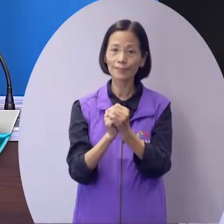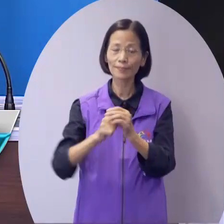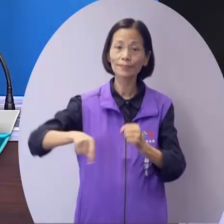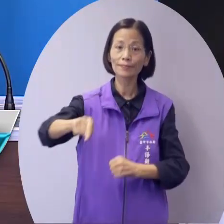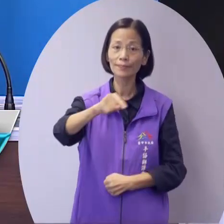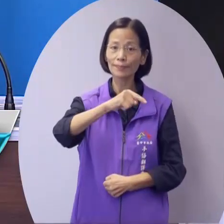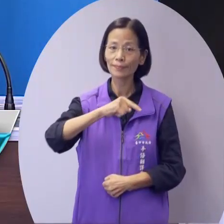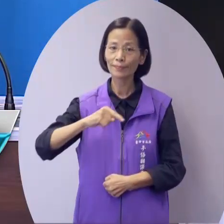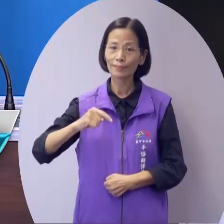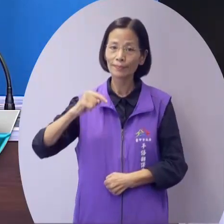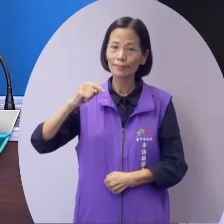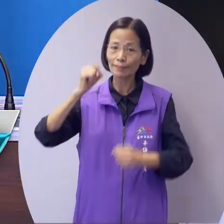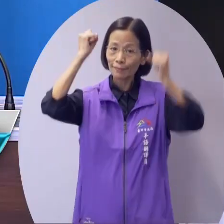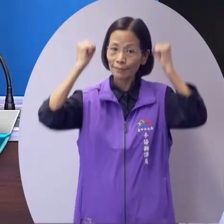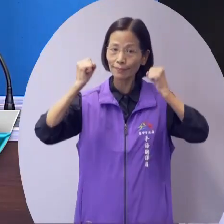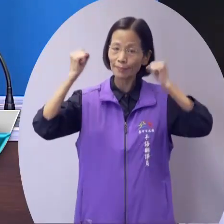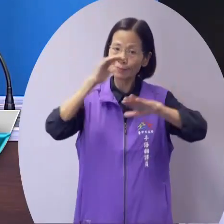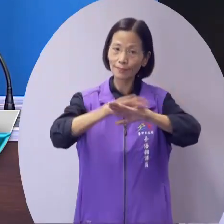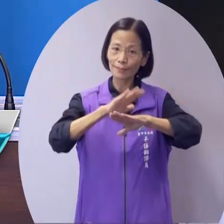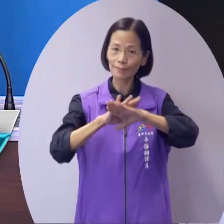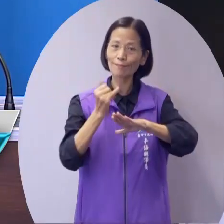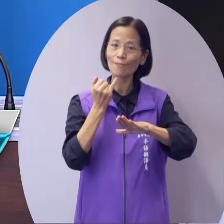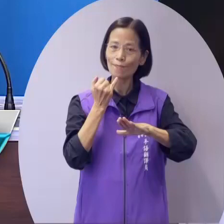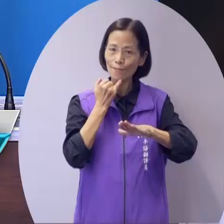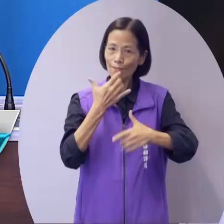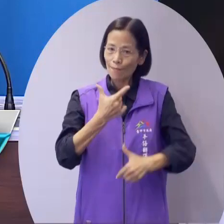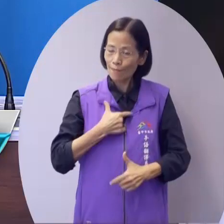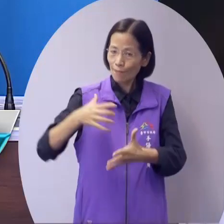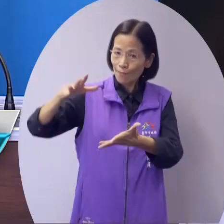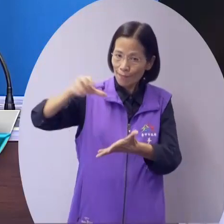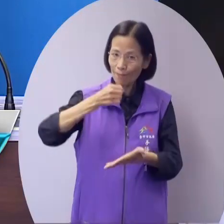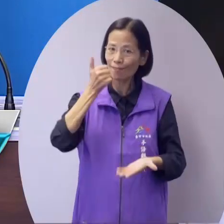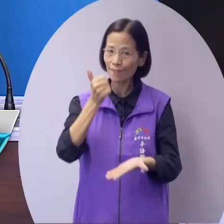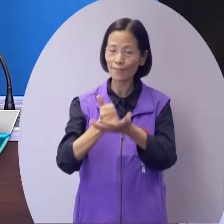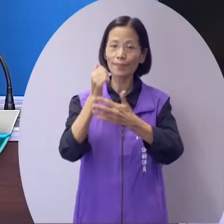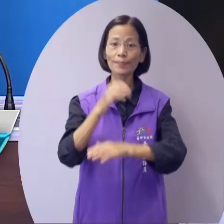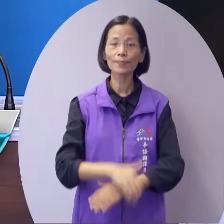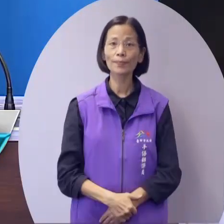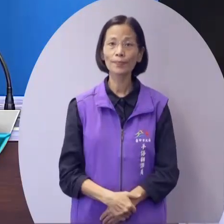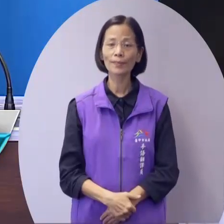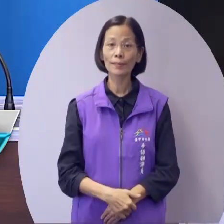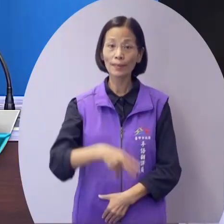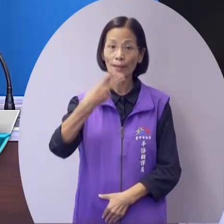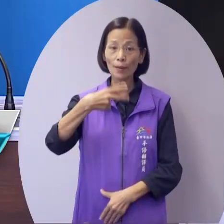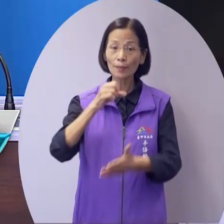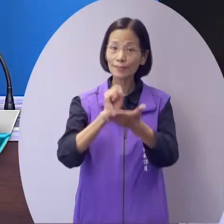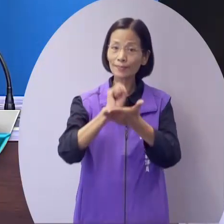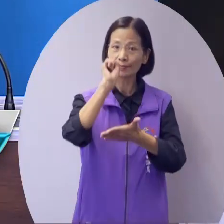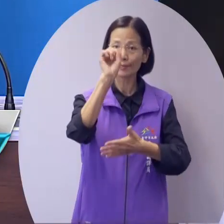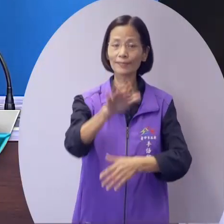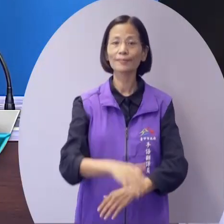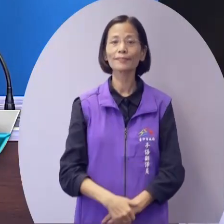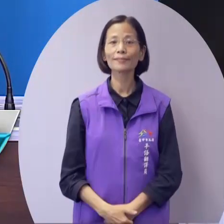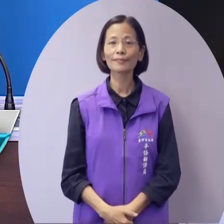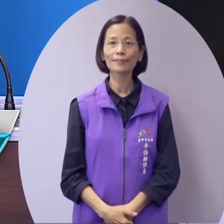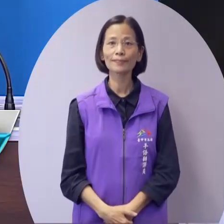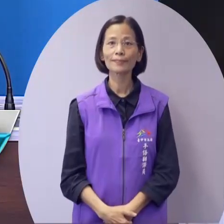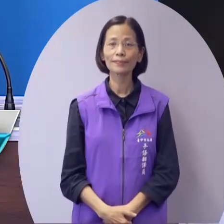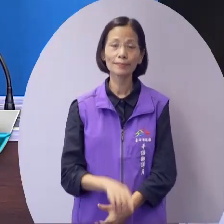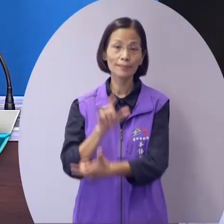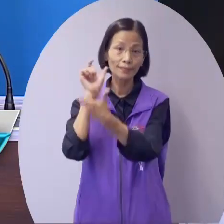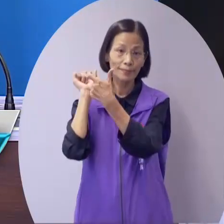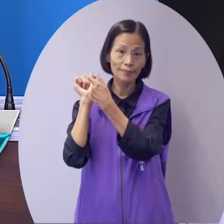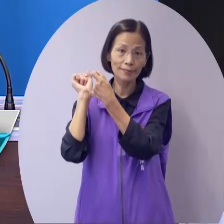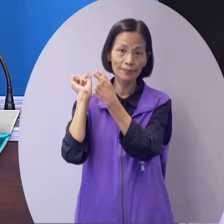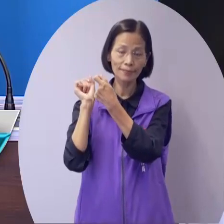些好手们哈，争金夺冠哈，为国争光。那另外也跟大家报告，这两